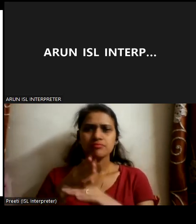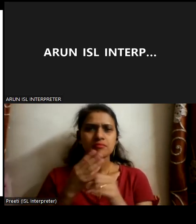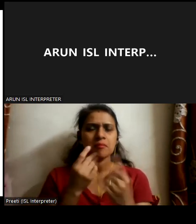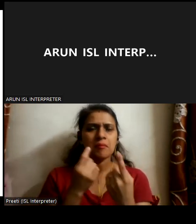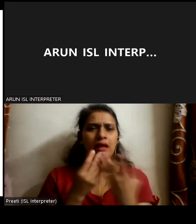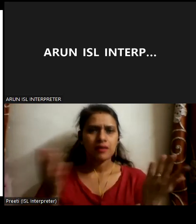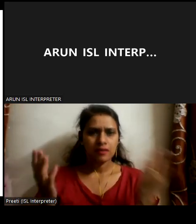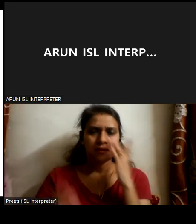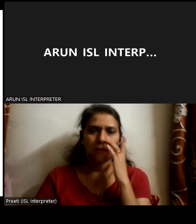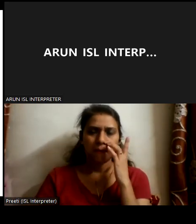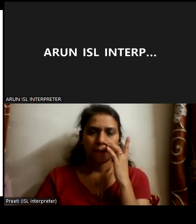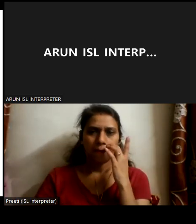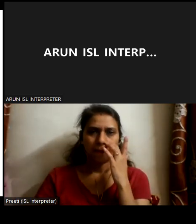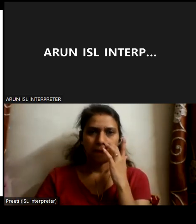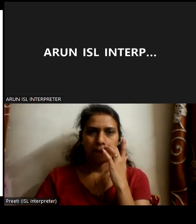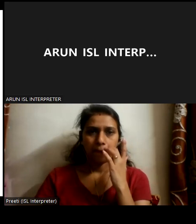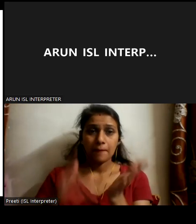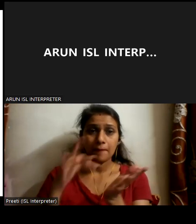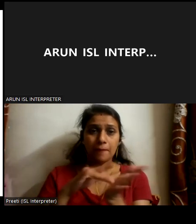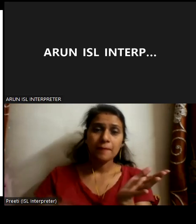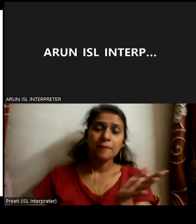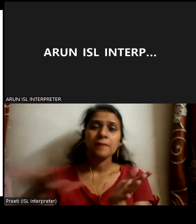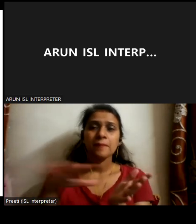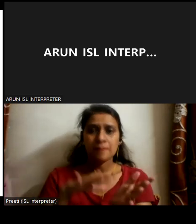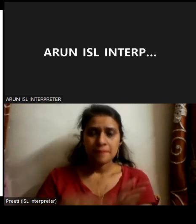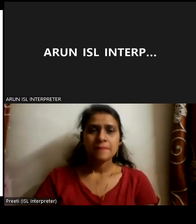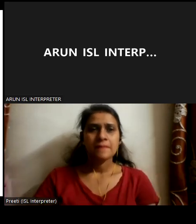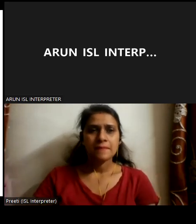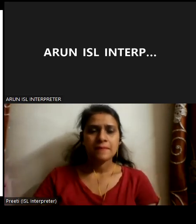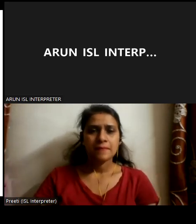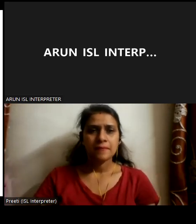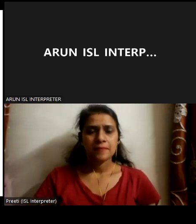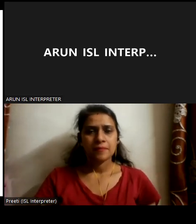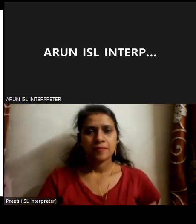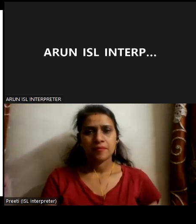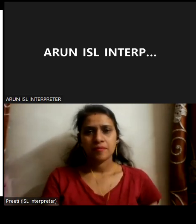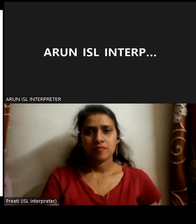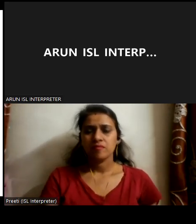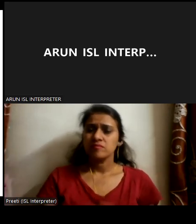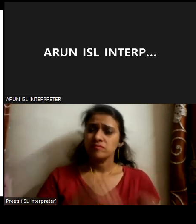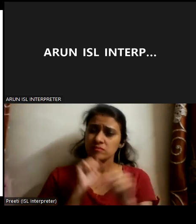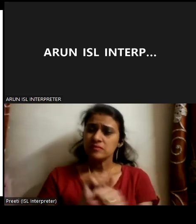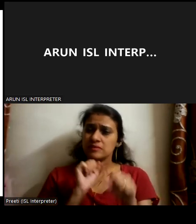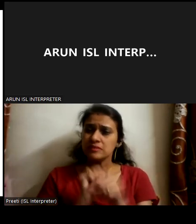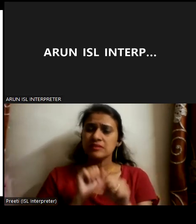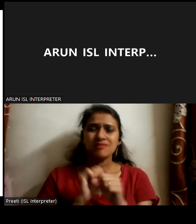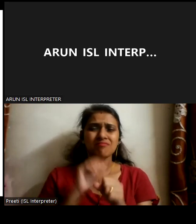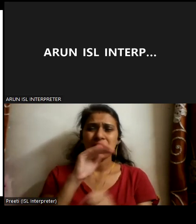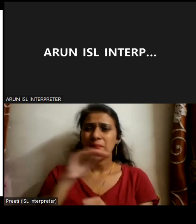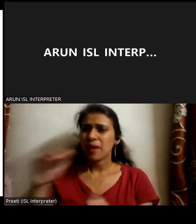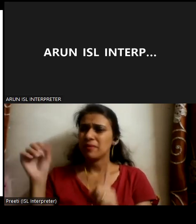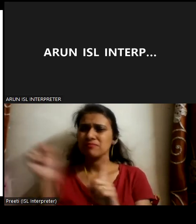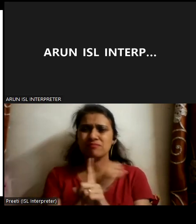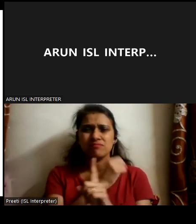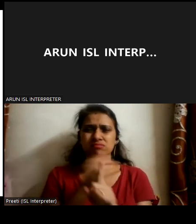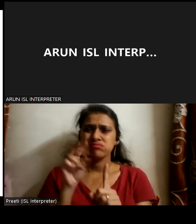So that's a location where due to extreme working conditions and violation of human rights, it's